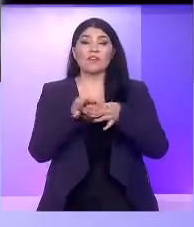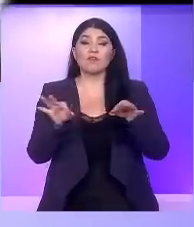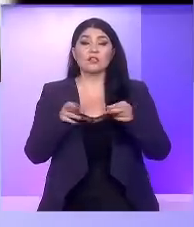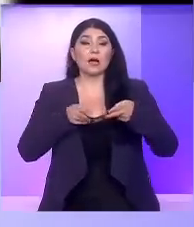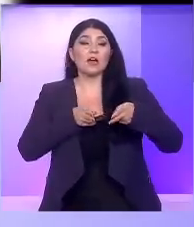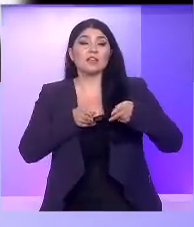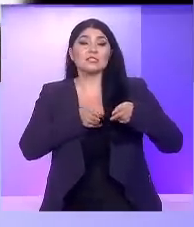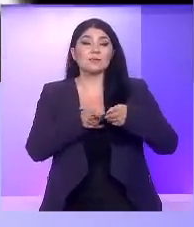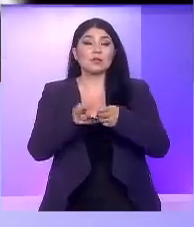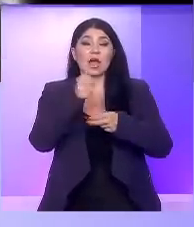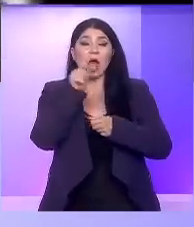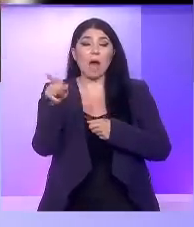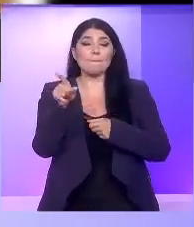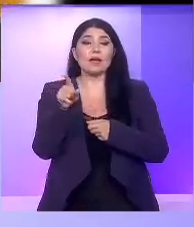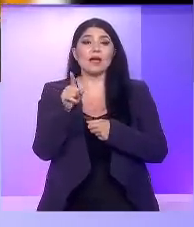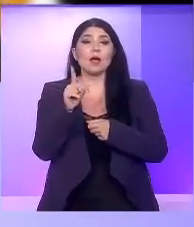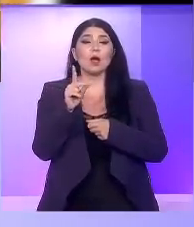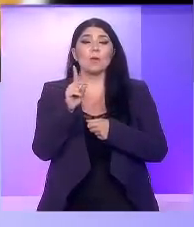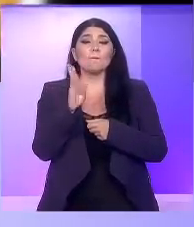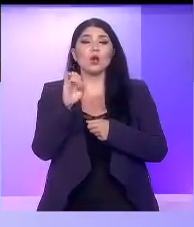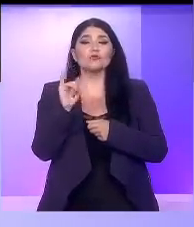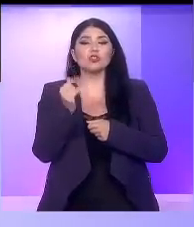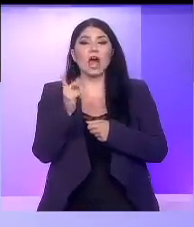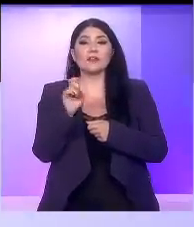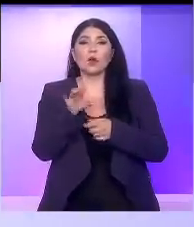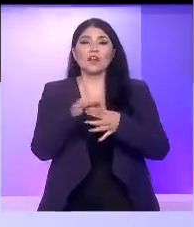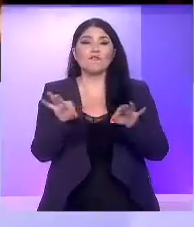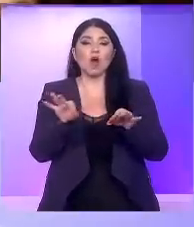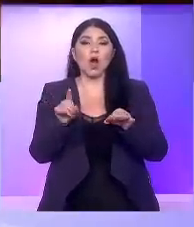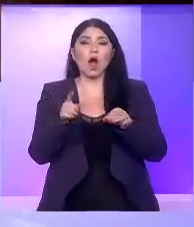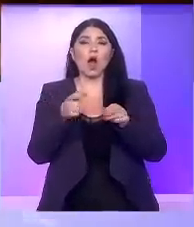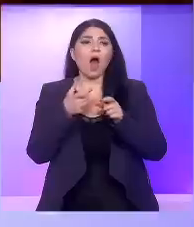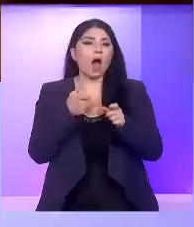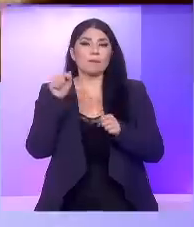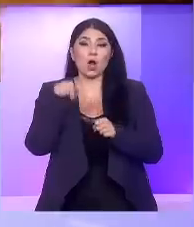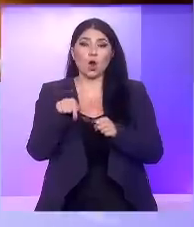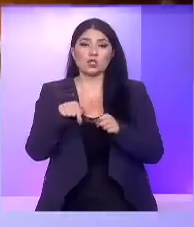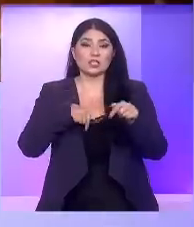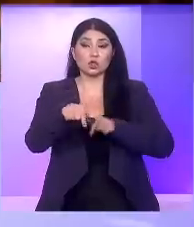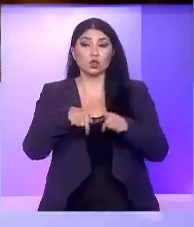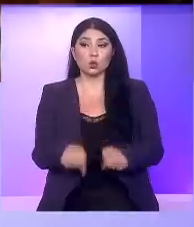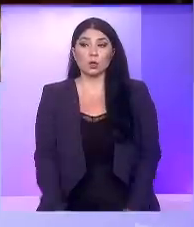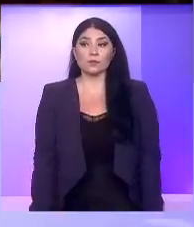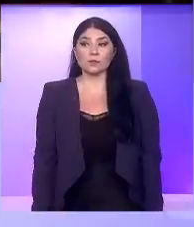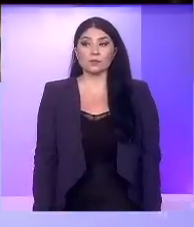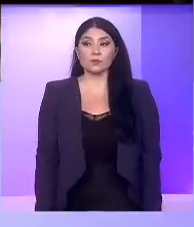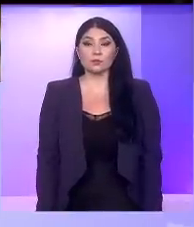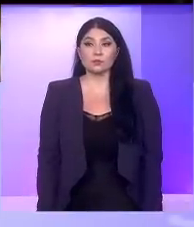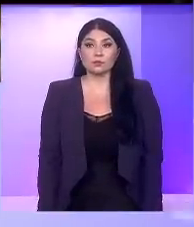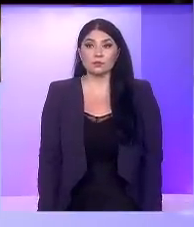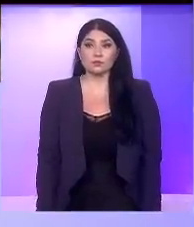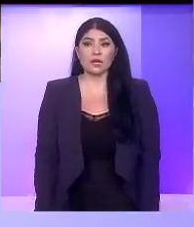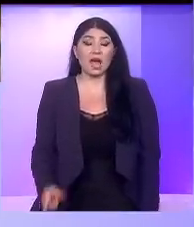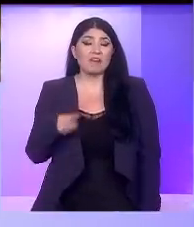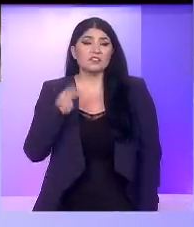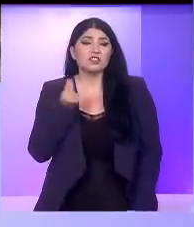și Dardanele arme și muniții, deși FSB-ul tocmai a găsit astăzi o explicație că ceva urme